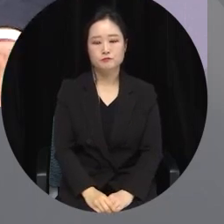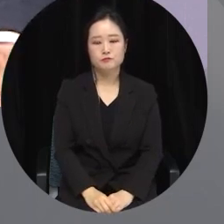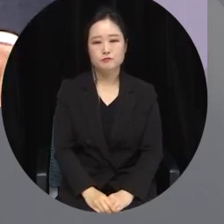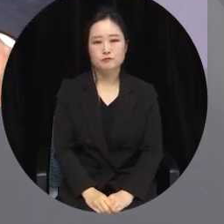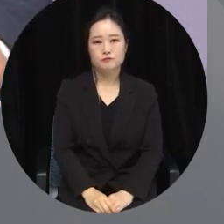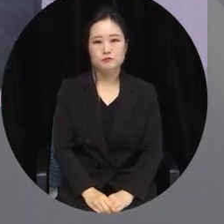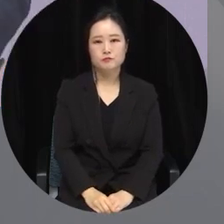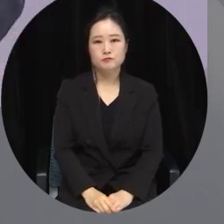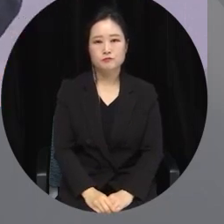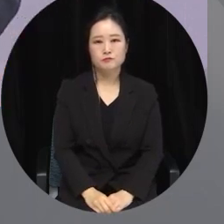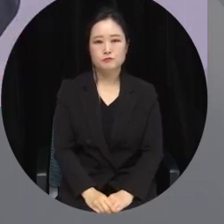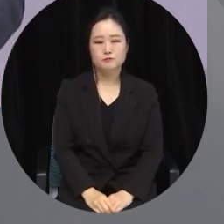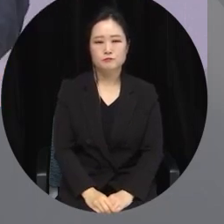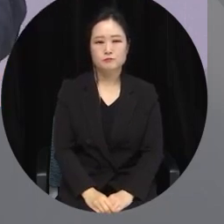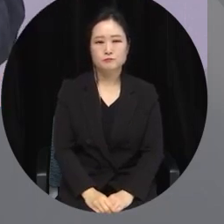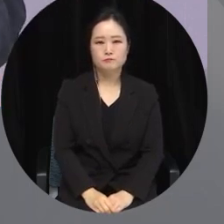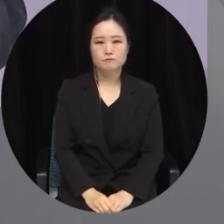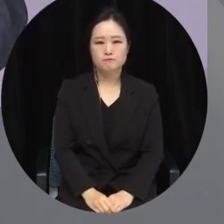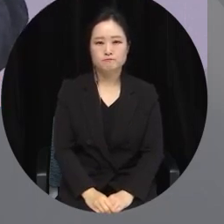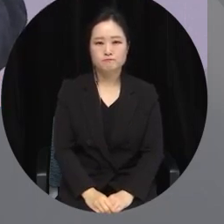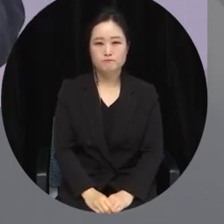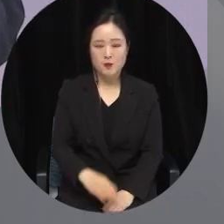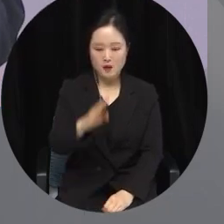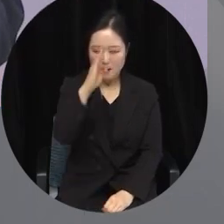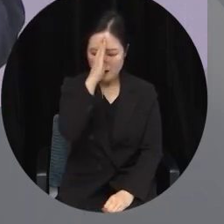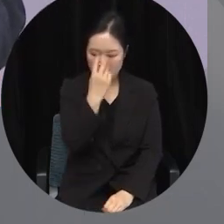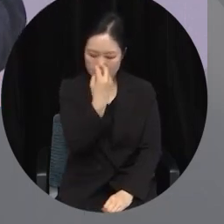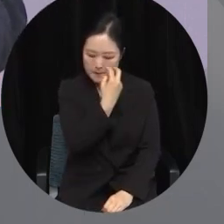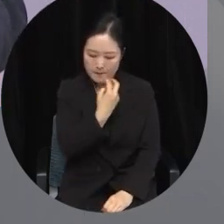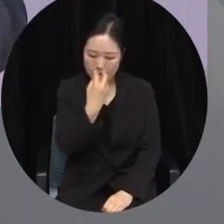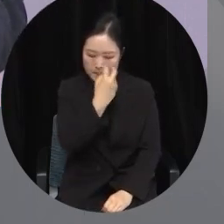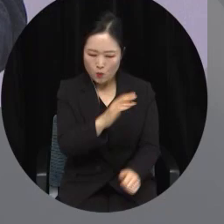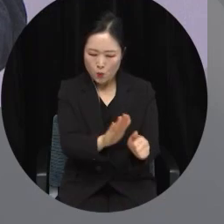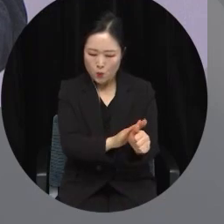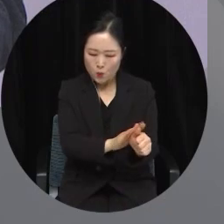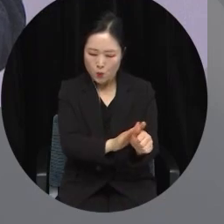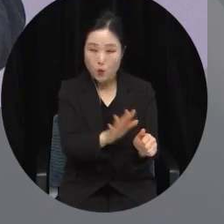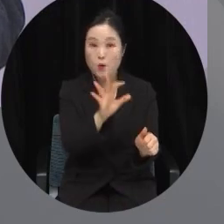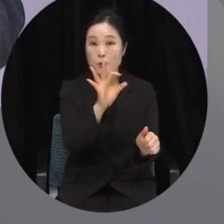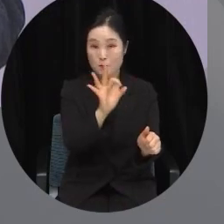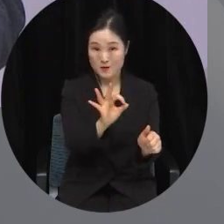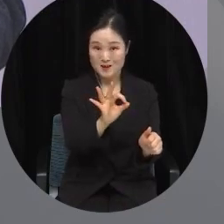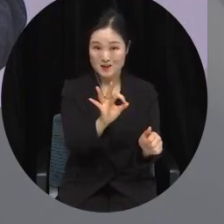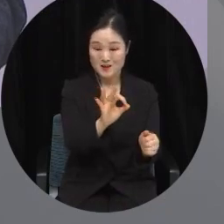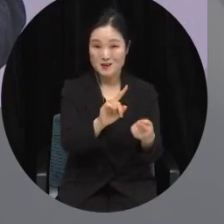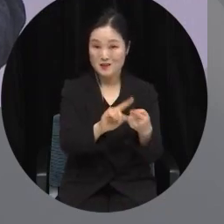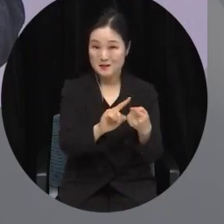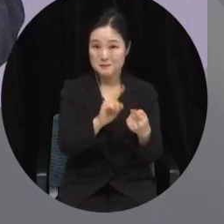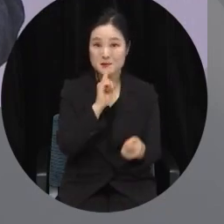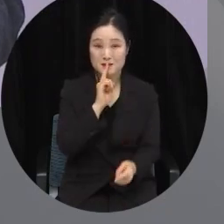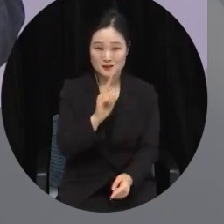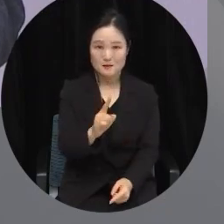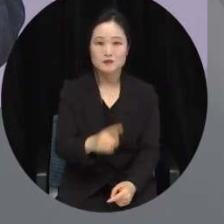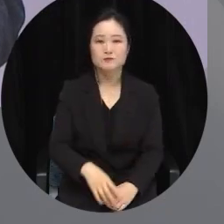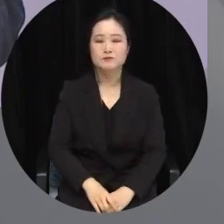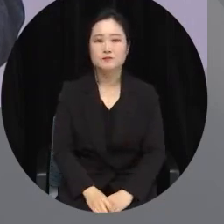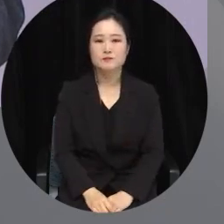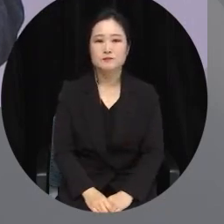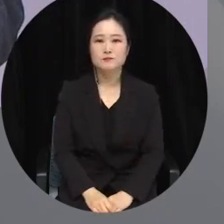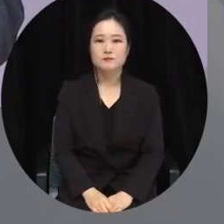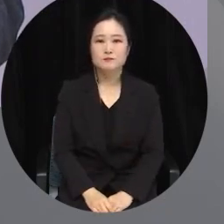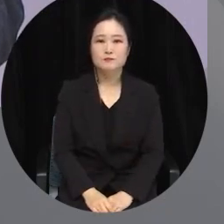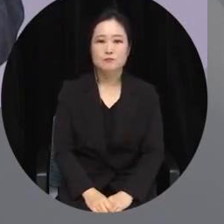무엇보다 지금 간병비 급여화를 제일 먼저 발의하셨다고 하셨는데